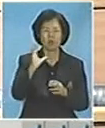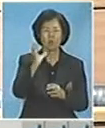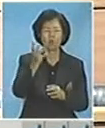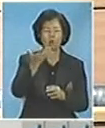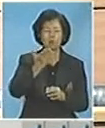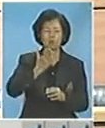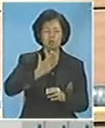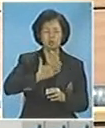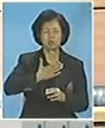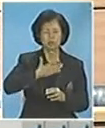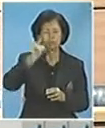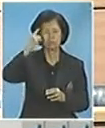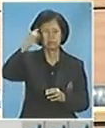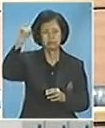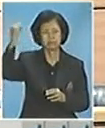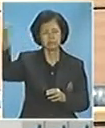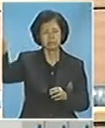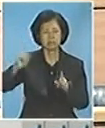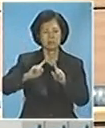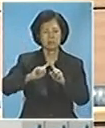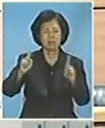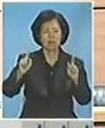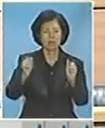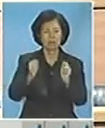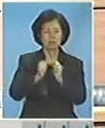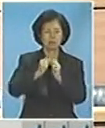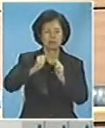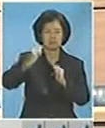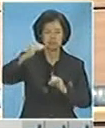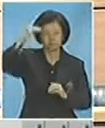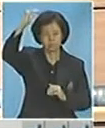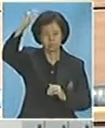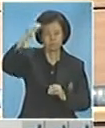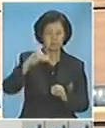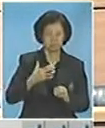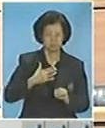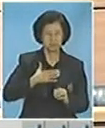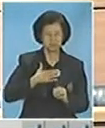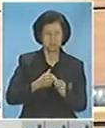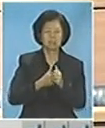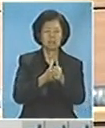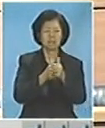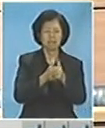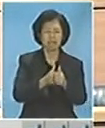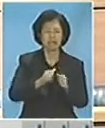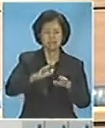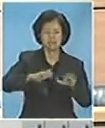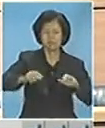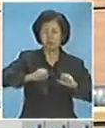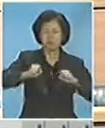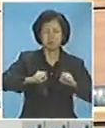ที่แตกต่างจากผู้ใหญ่และเรามักจะตามเด็กวัยรุ่นไม่